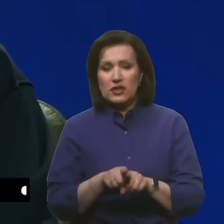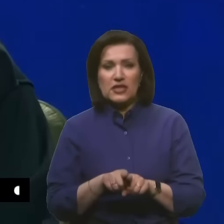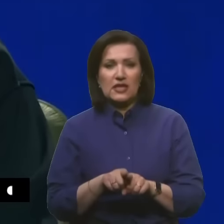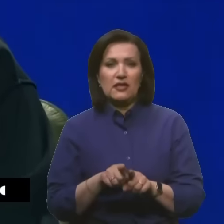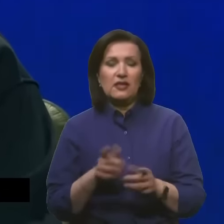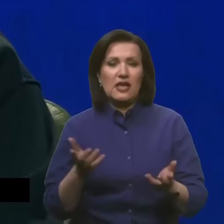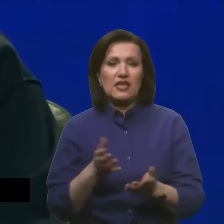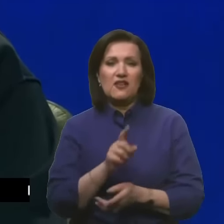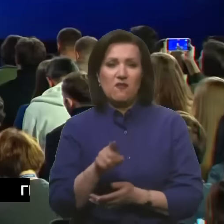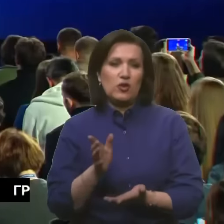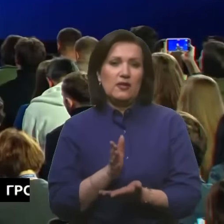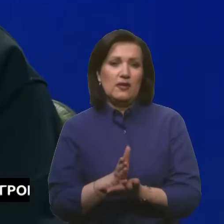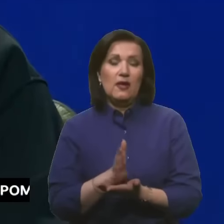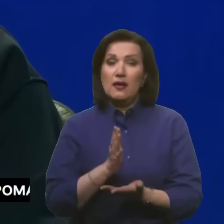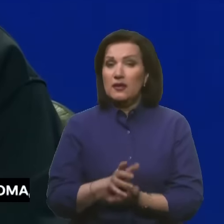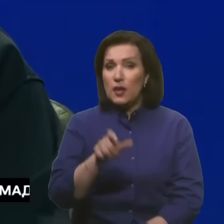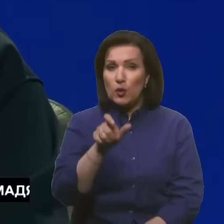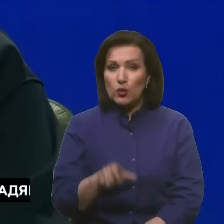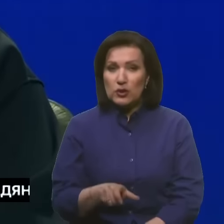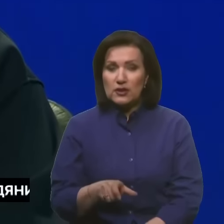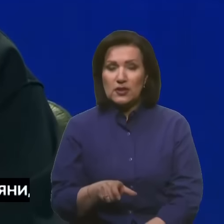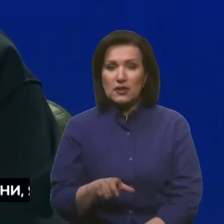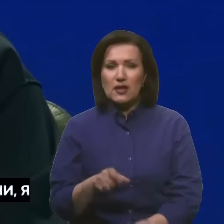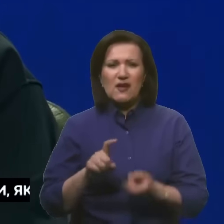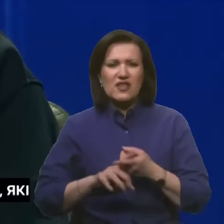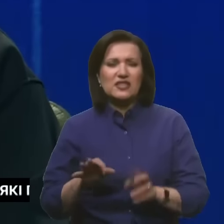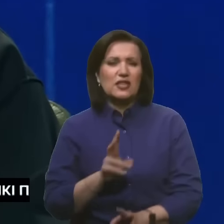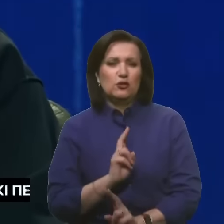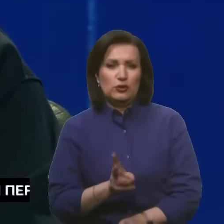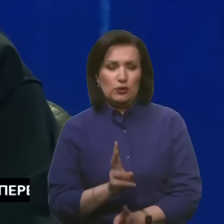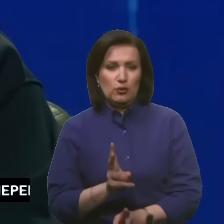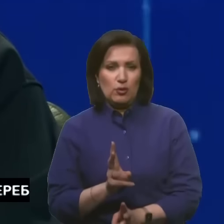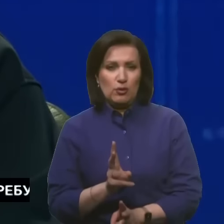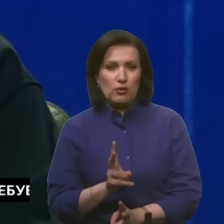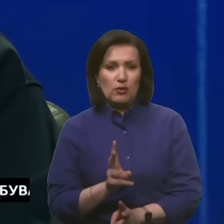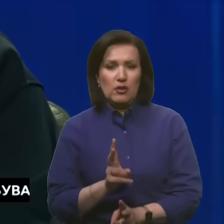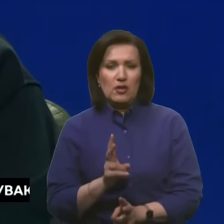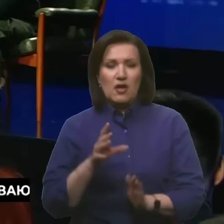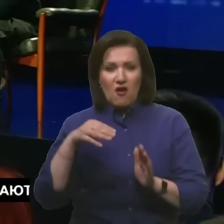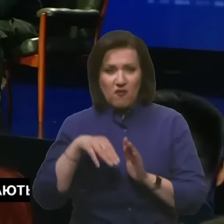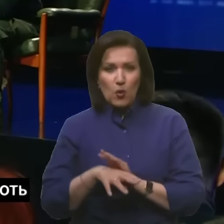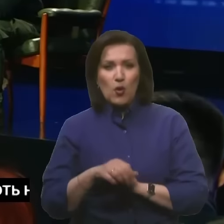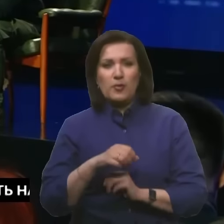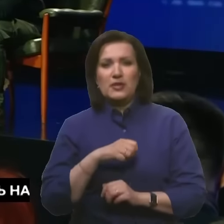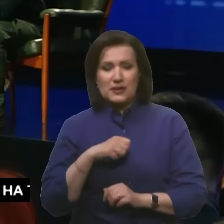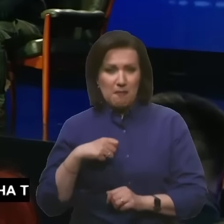як вони є. Є людина, незалежно від того, хто він, вона в окопі і сама б